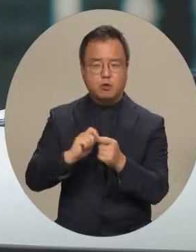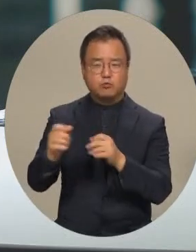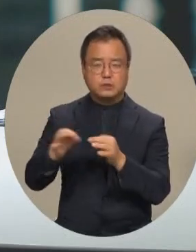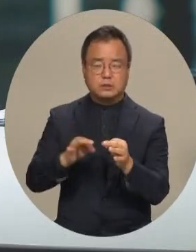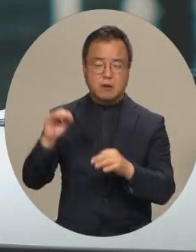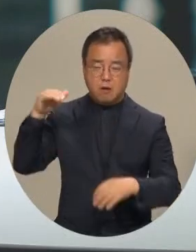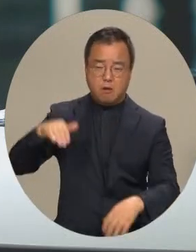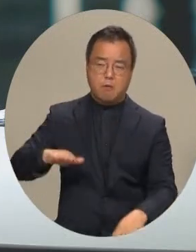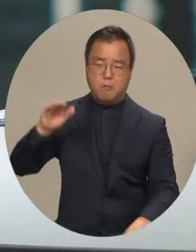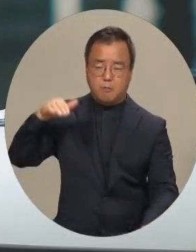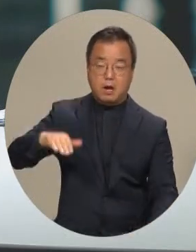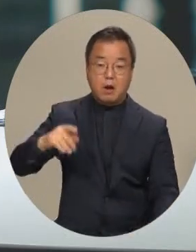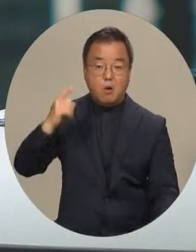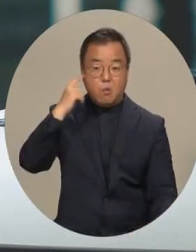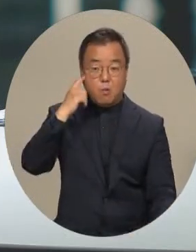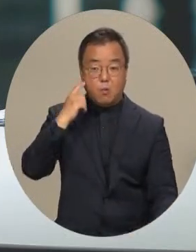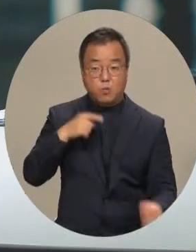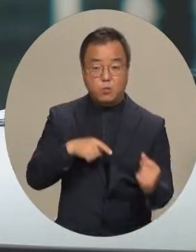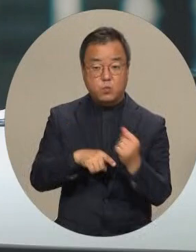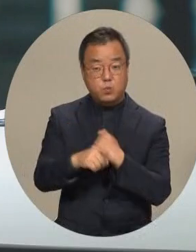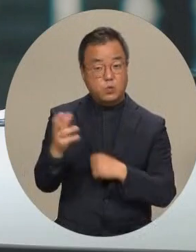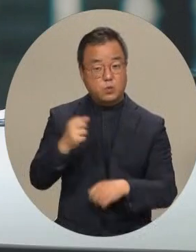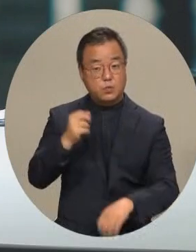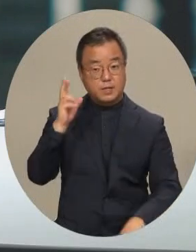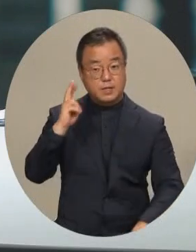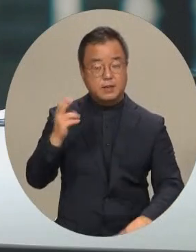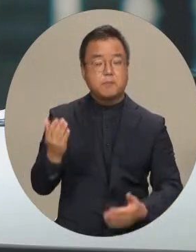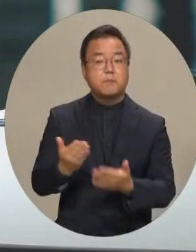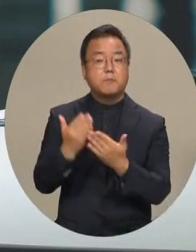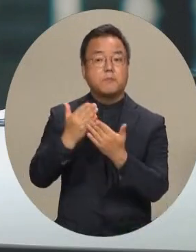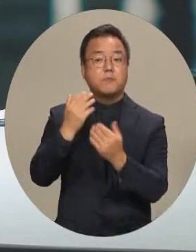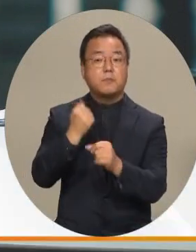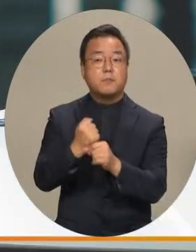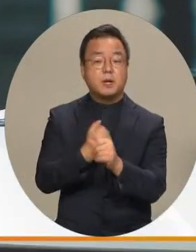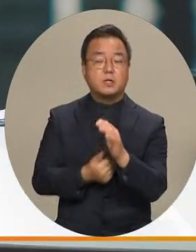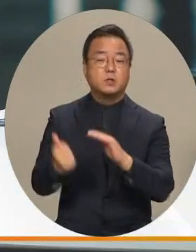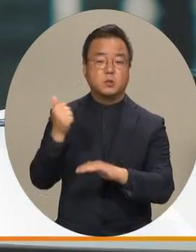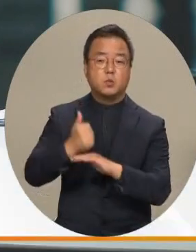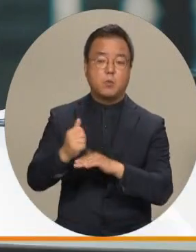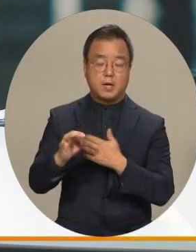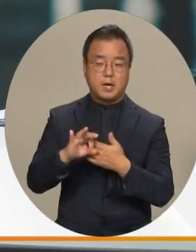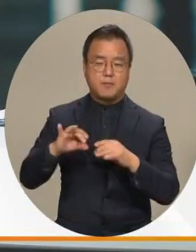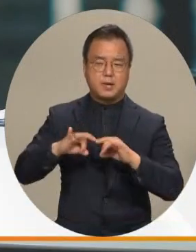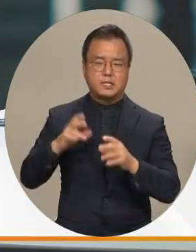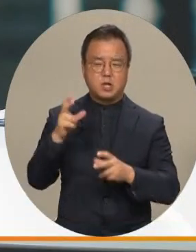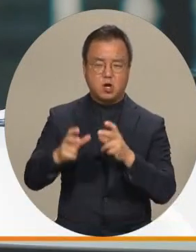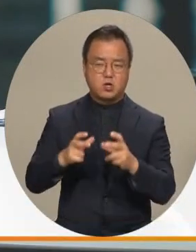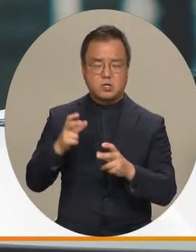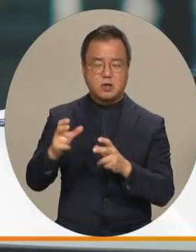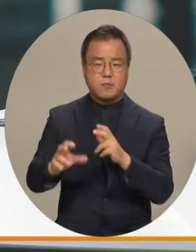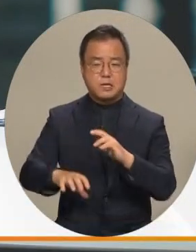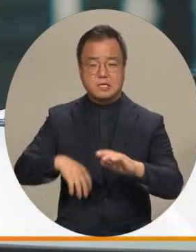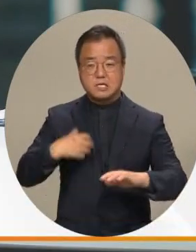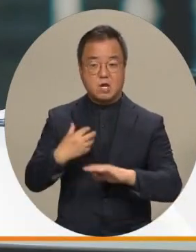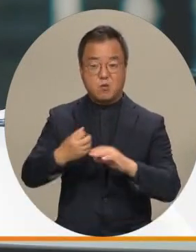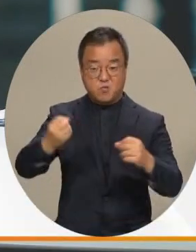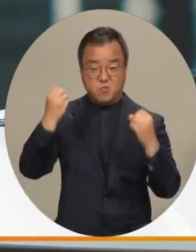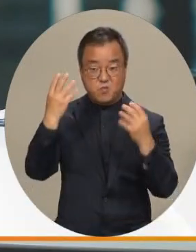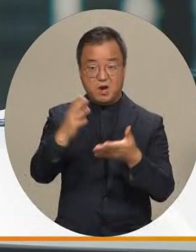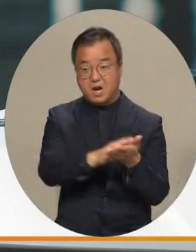들썩이고 하는데는 분명히 이유가 있을 것 같은데요 개발에 성공한다면 전기산업의 혁명을 가져올 것이다라고 하던데